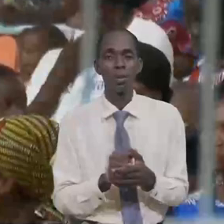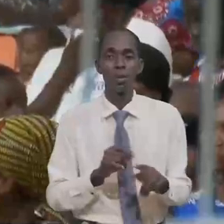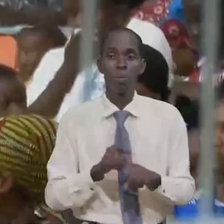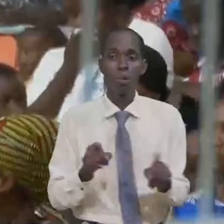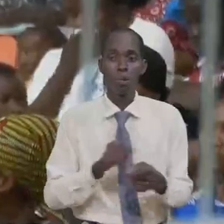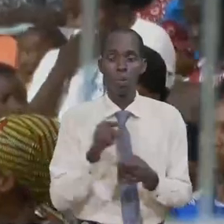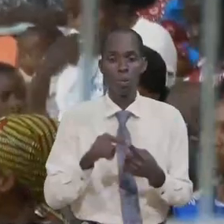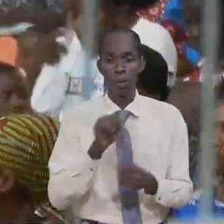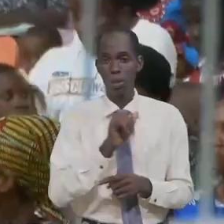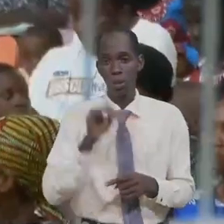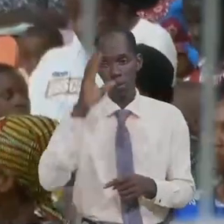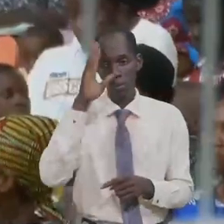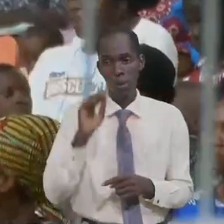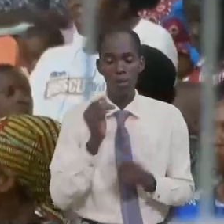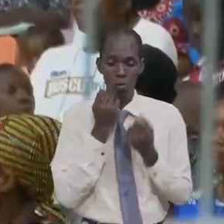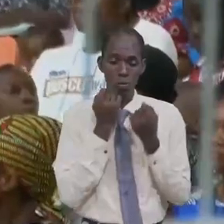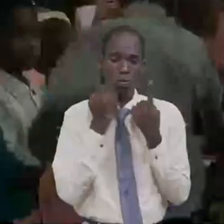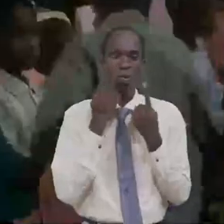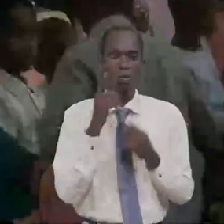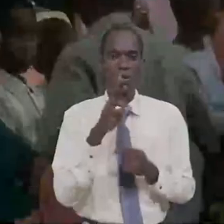tu vas te réveiller